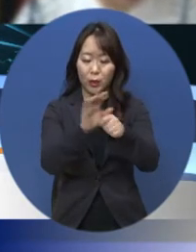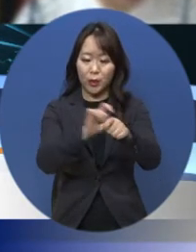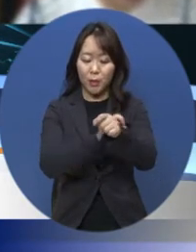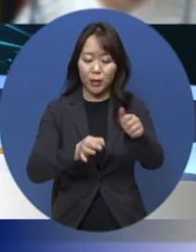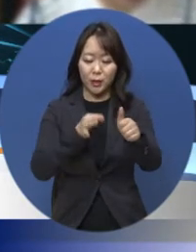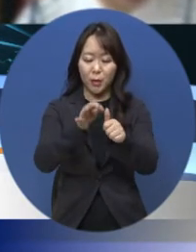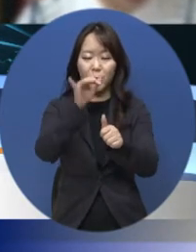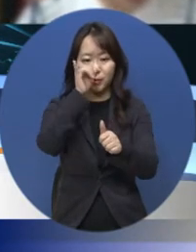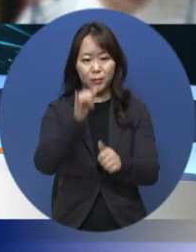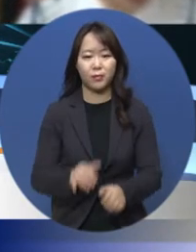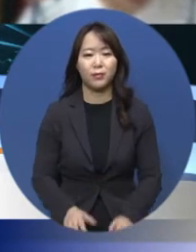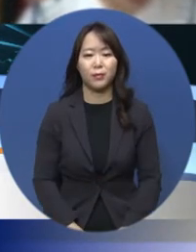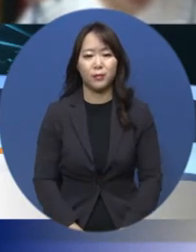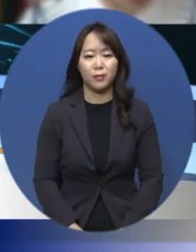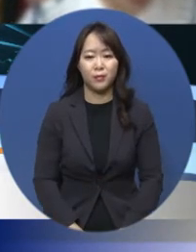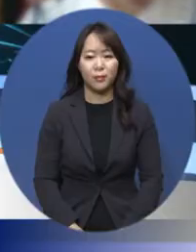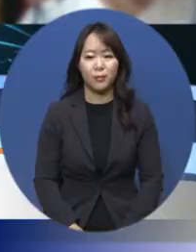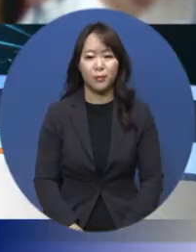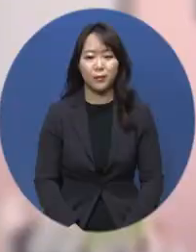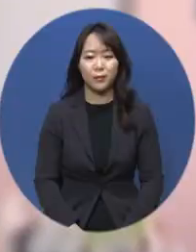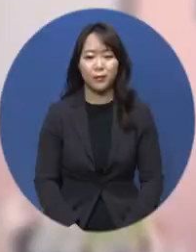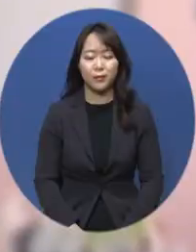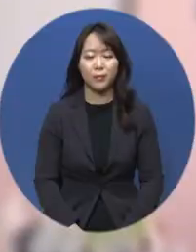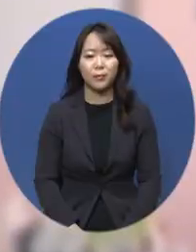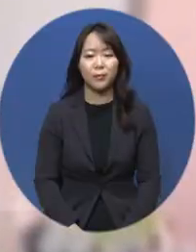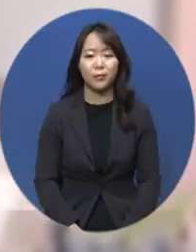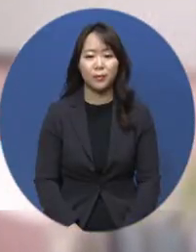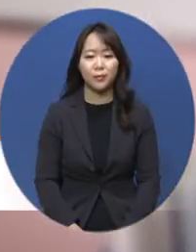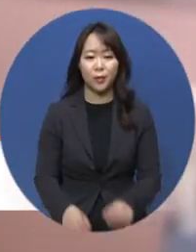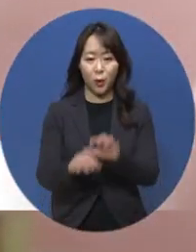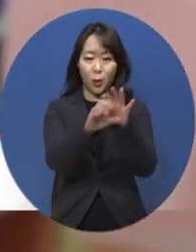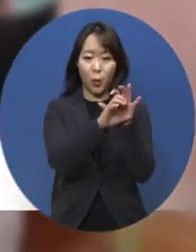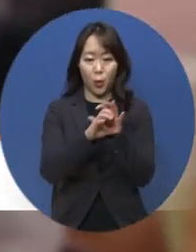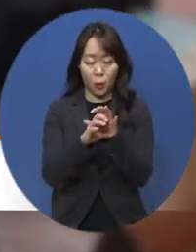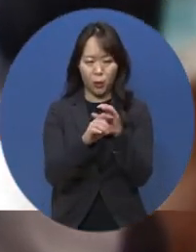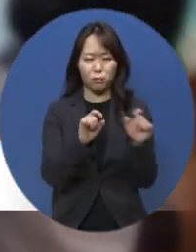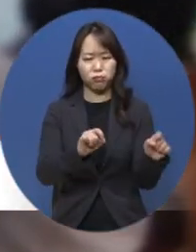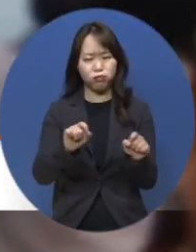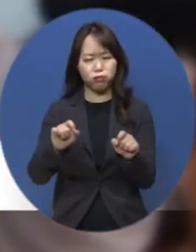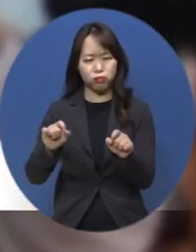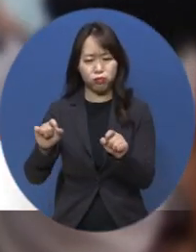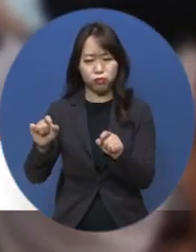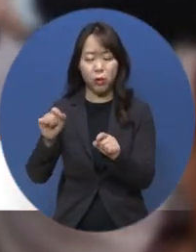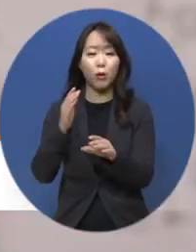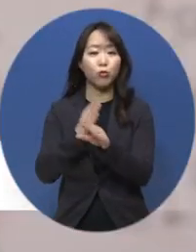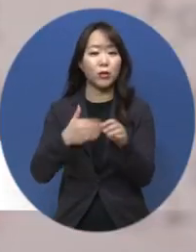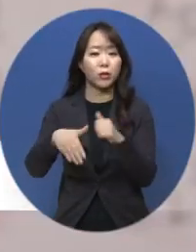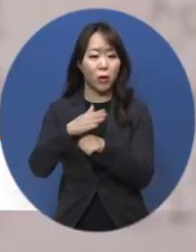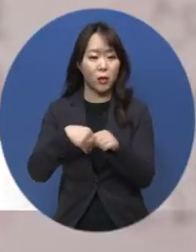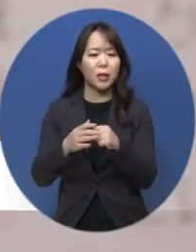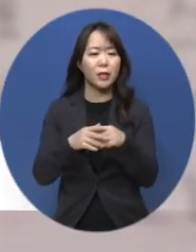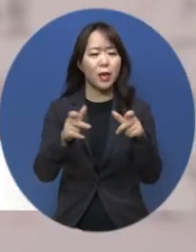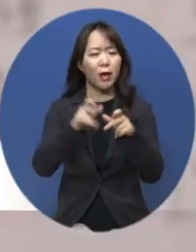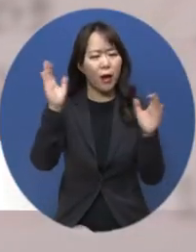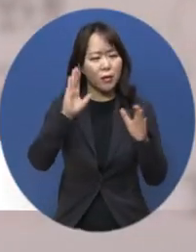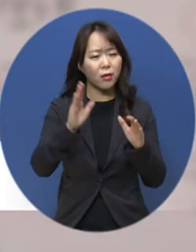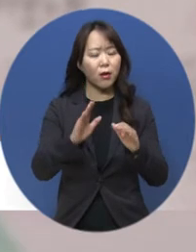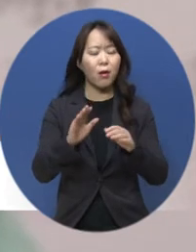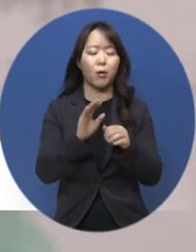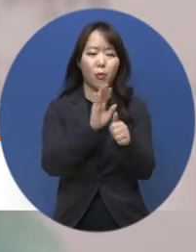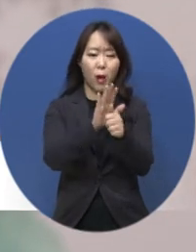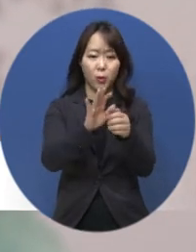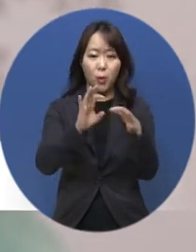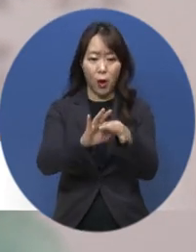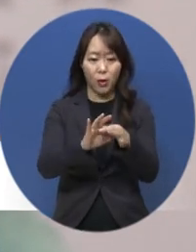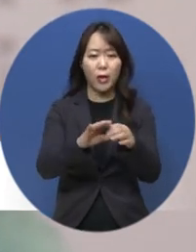자세한 내용 박성용 기자가 전합니다 쿠론 알구 장기화가 이어지는 가운데 장애 학생들의 학습 보조를